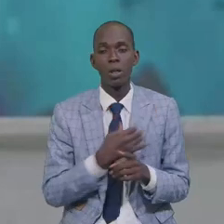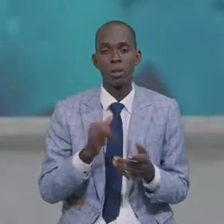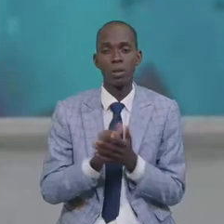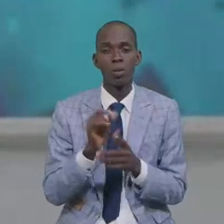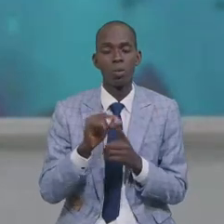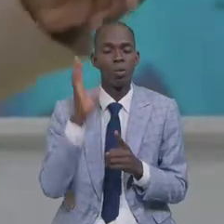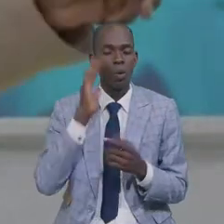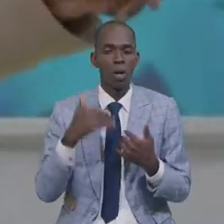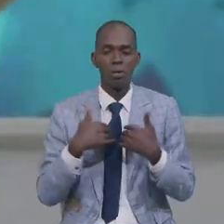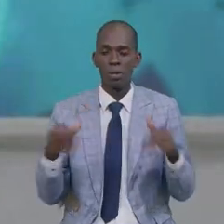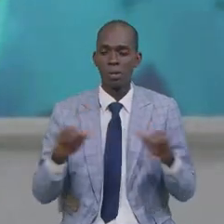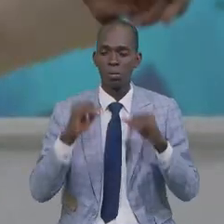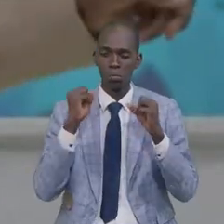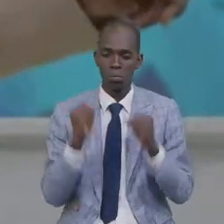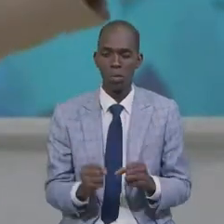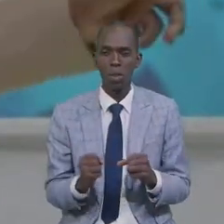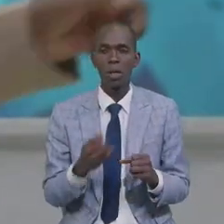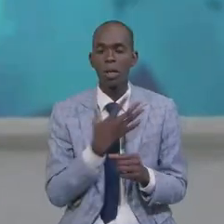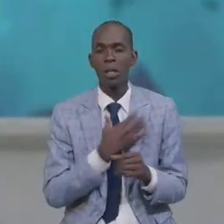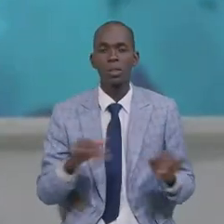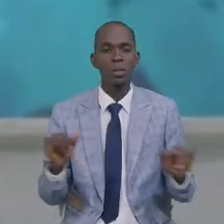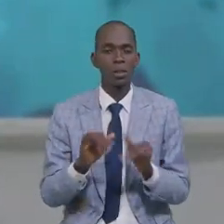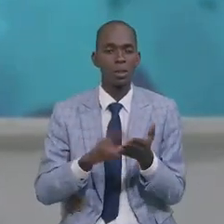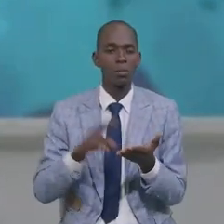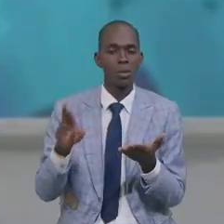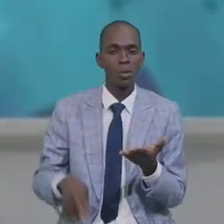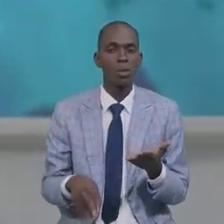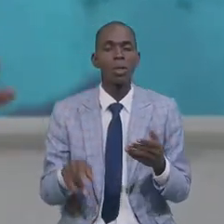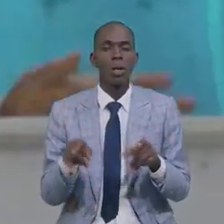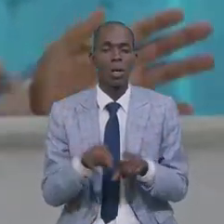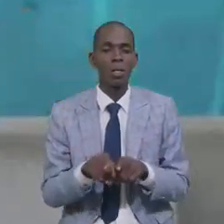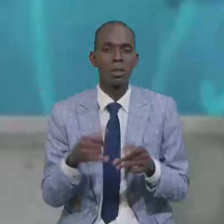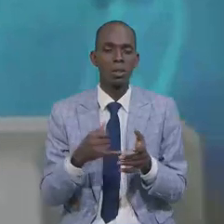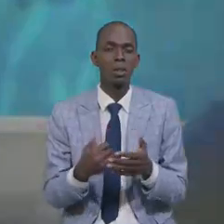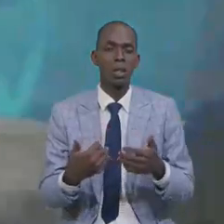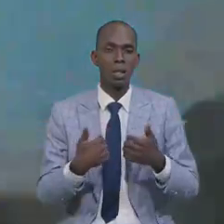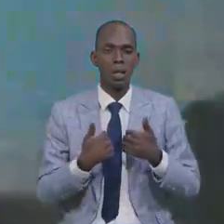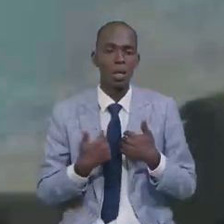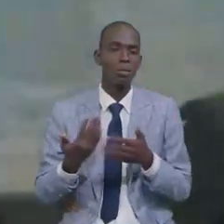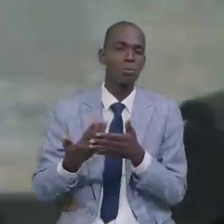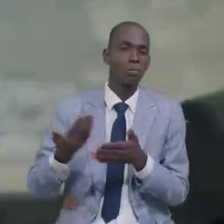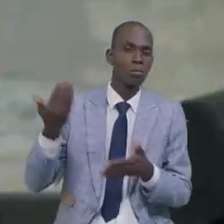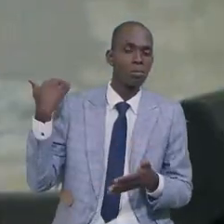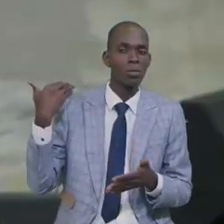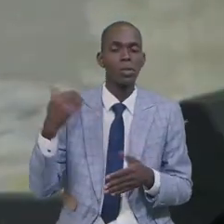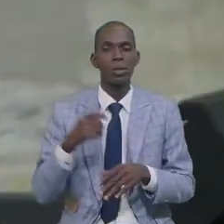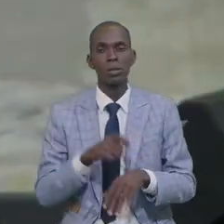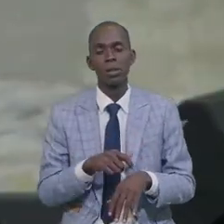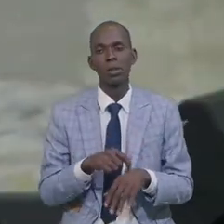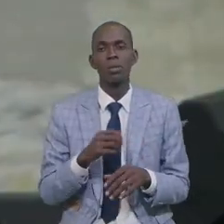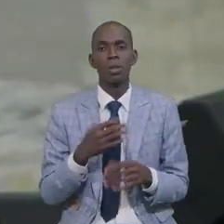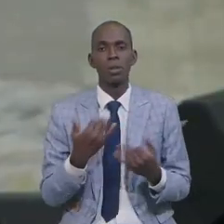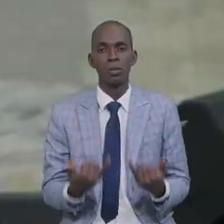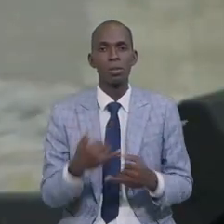le même effet. Elle aura les mêmes résultats comme les résultats et l'effet qu'elle a eu dans